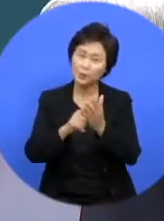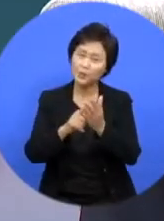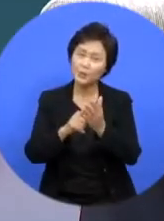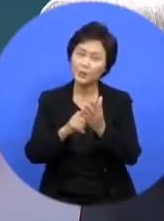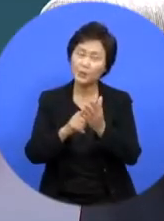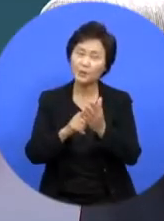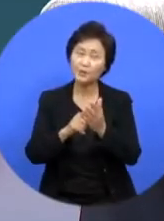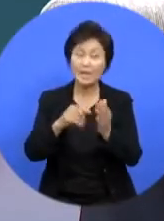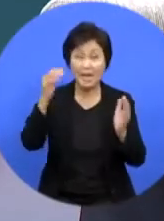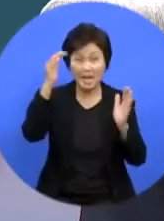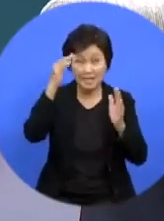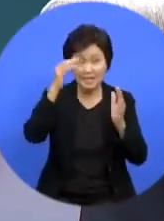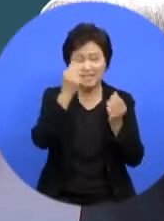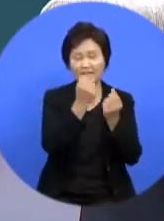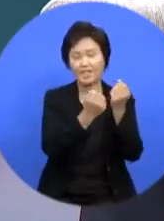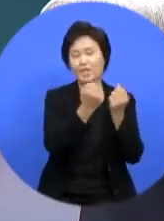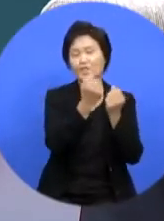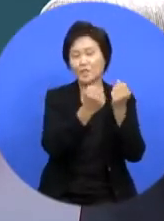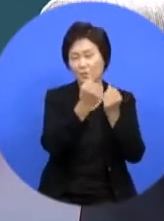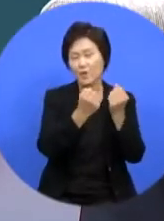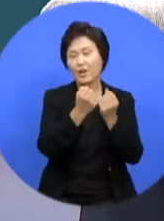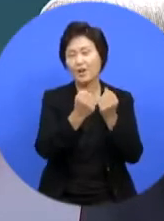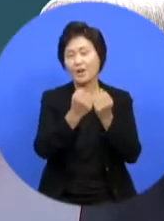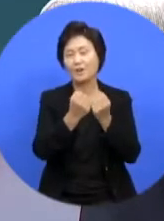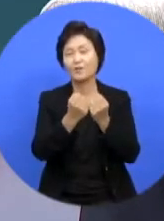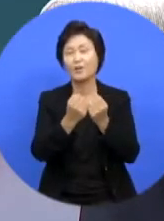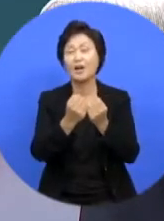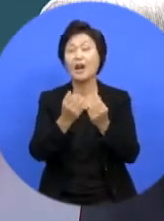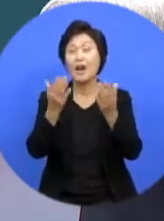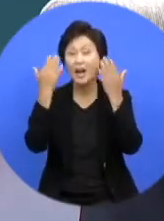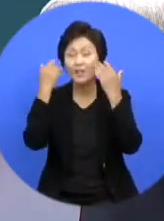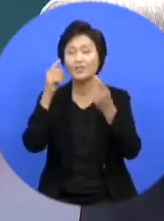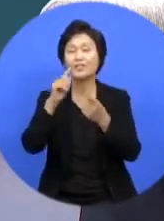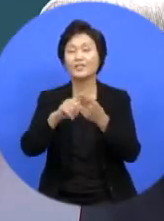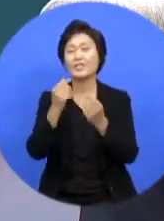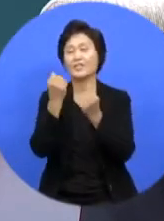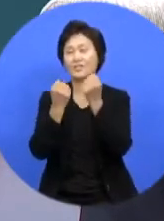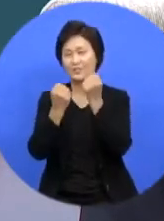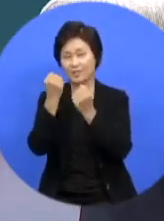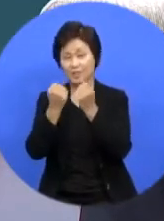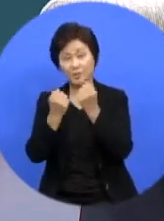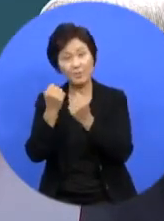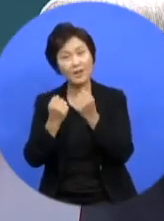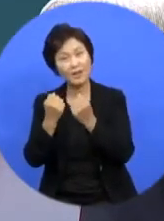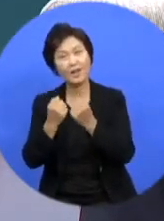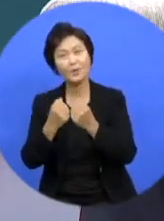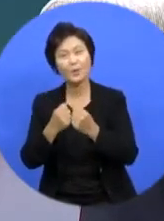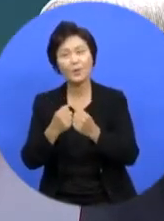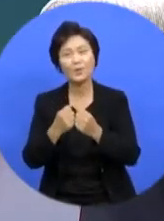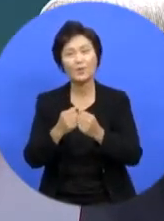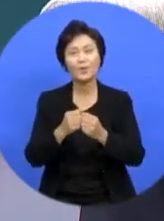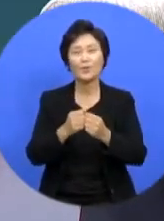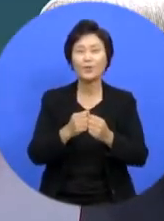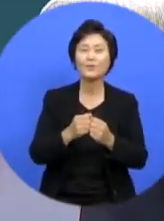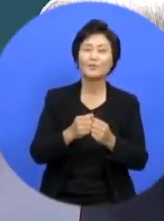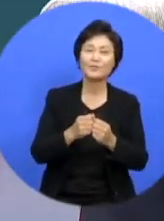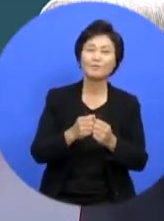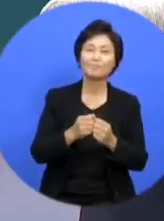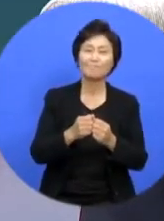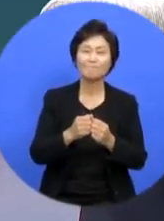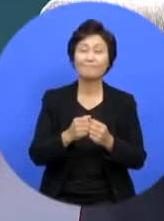대해서 설명하고 우리 학교에서도 설명하고 말씀하신 것처럼 Big Heart Christian School가 좀 특이한 이름이잖아요. 네. 그래서 그런